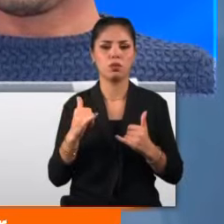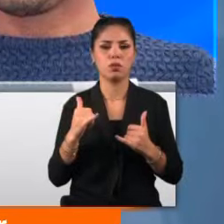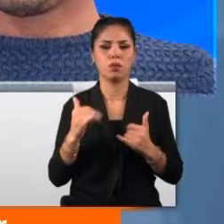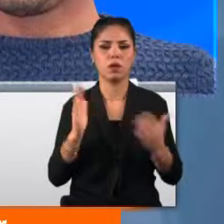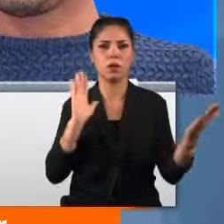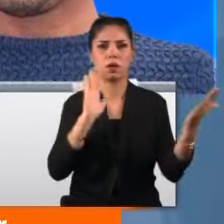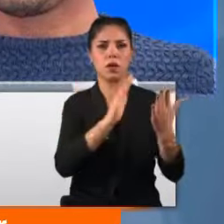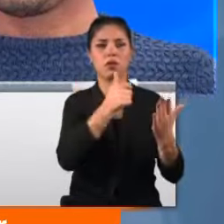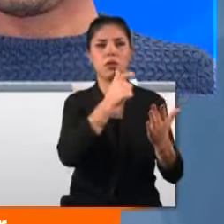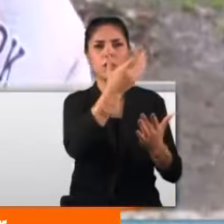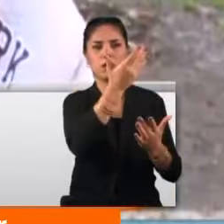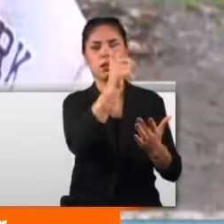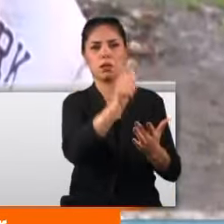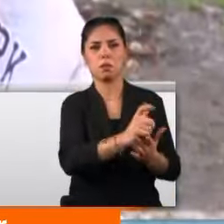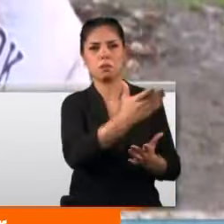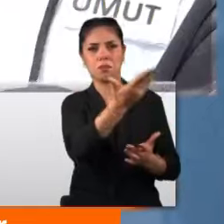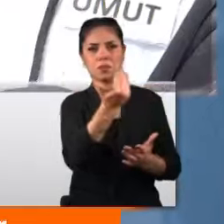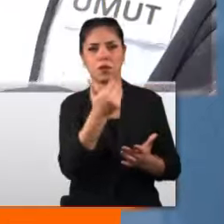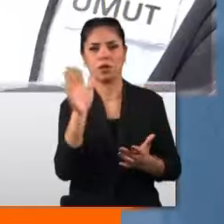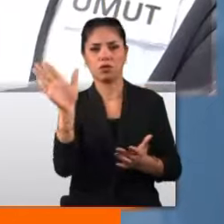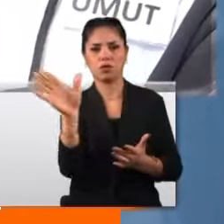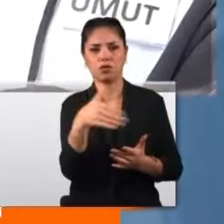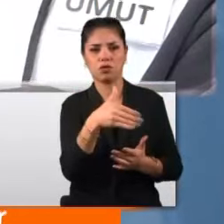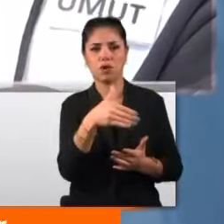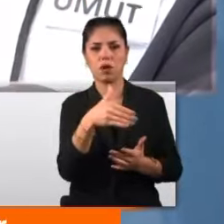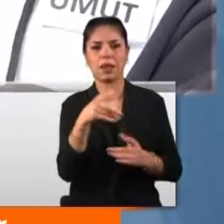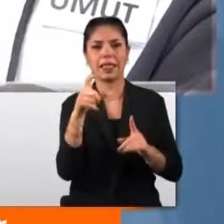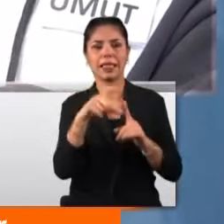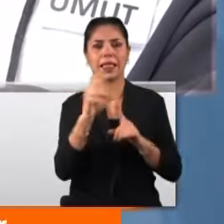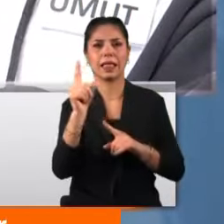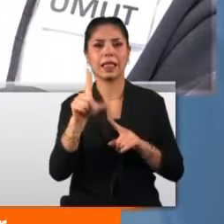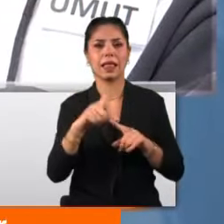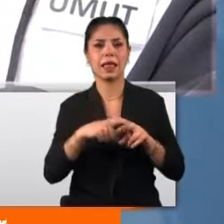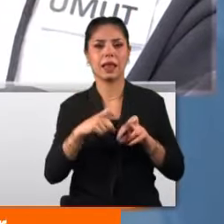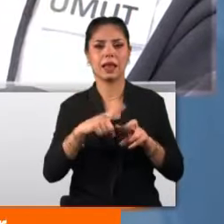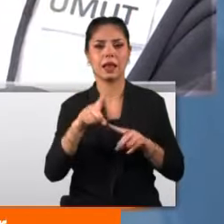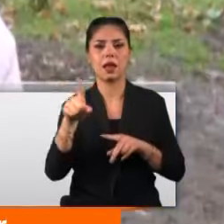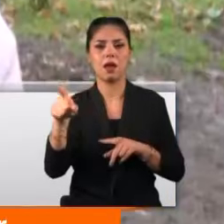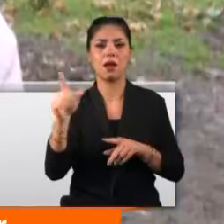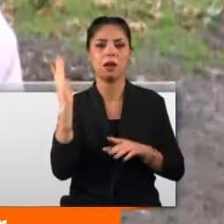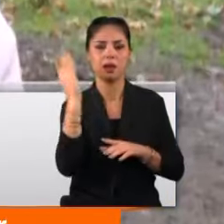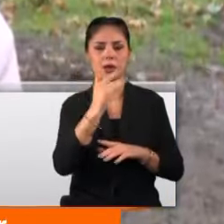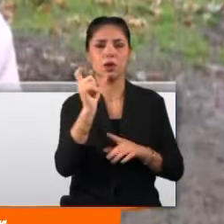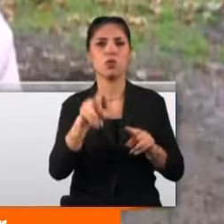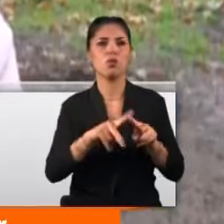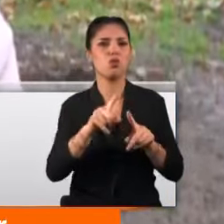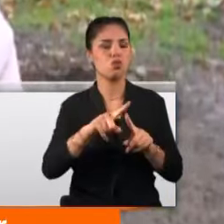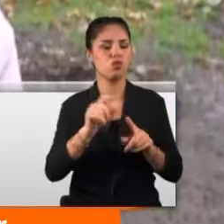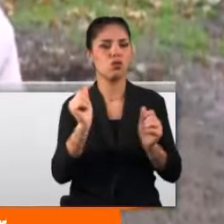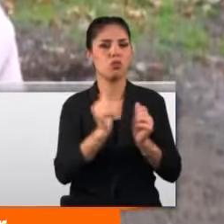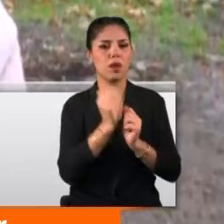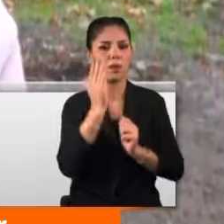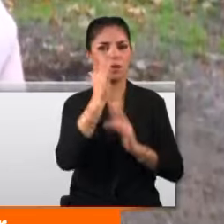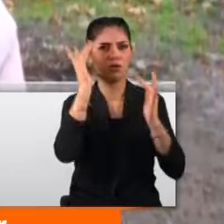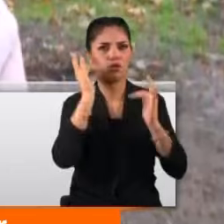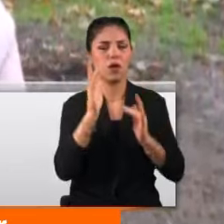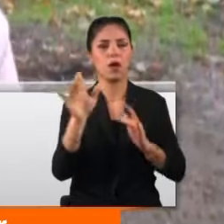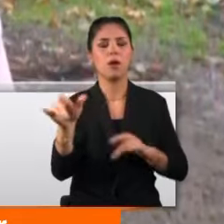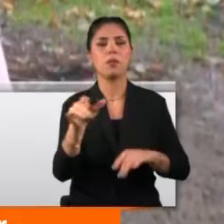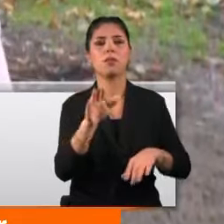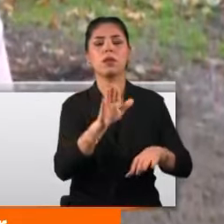Karşıdan bir tane adam geldi. Çağırdı. Dilara'yı çağırdı. Dilara'nın peşinden Umut gitti. Bu caminin yan tarafında bir yol